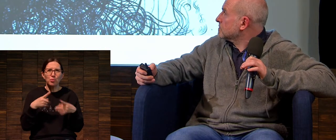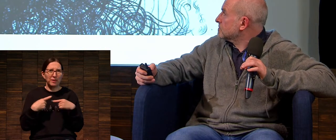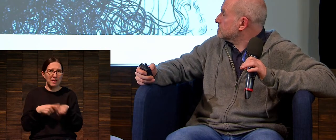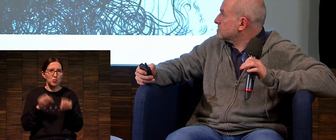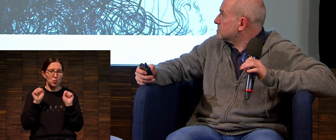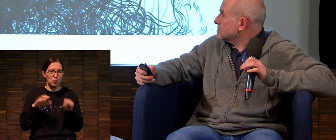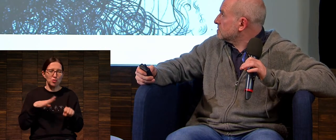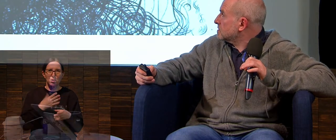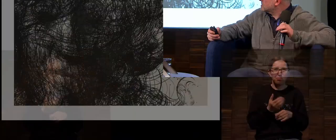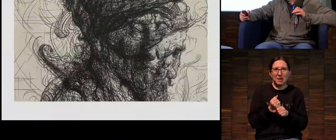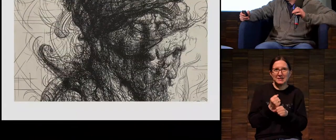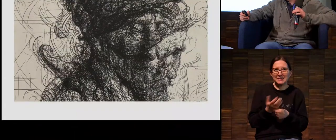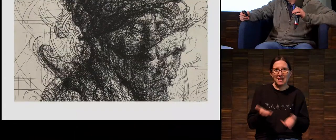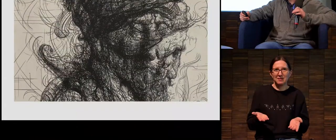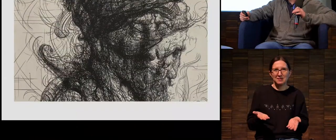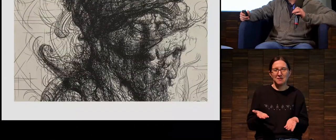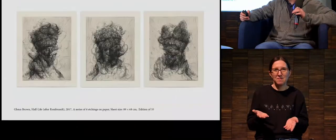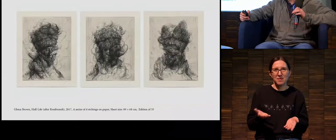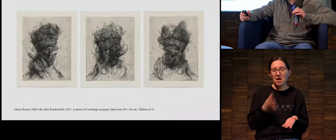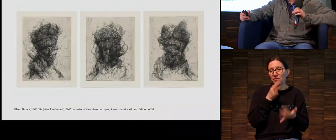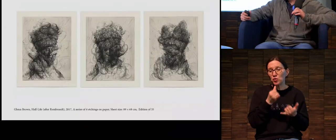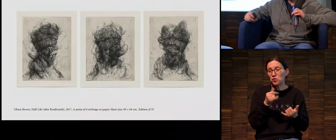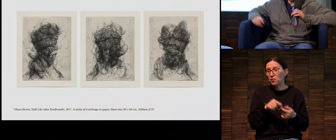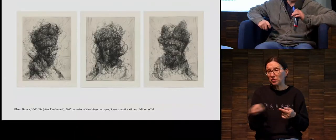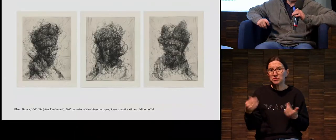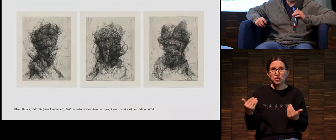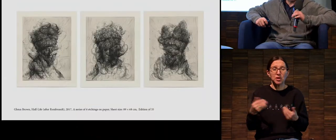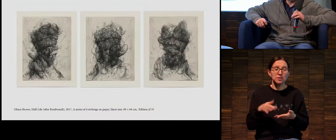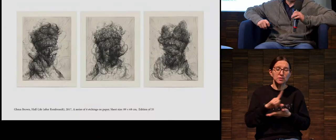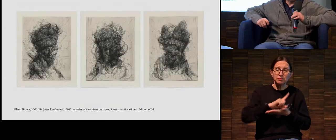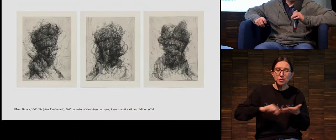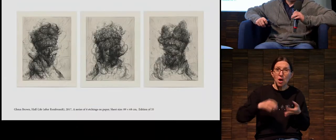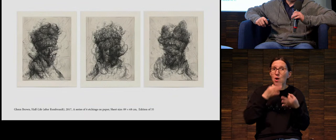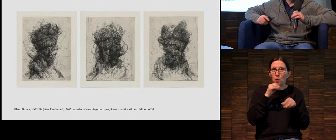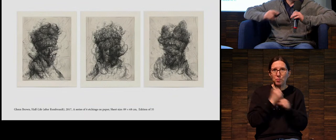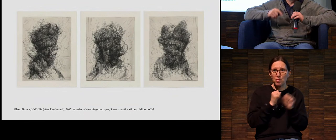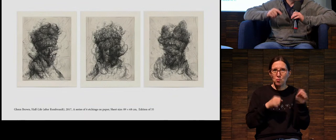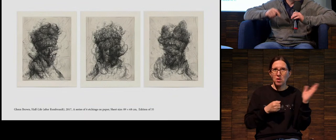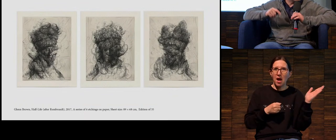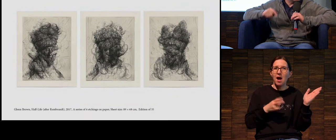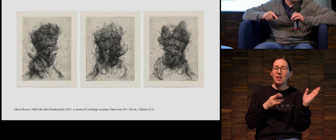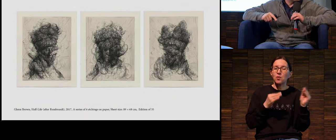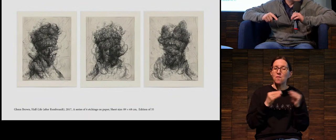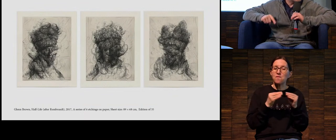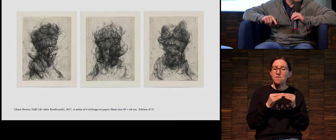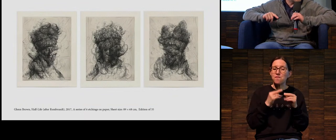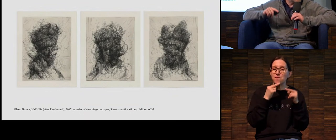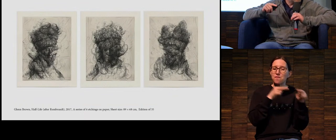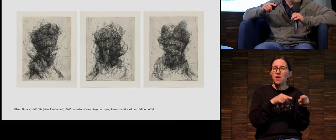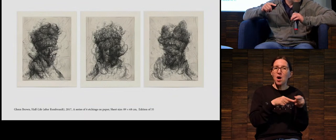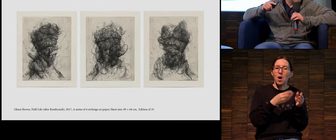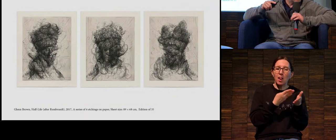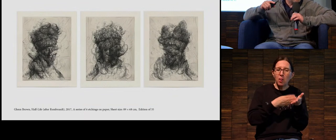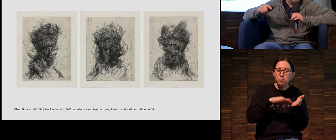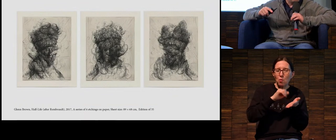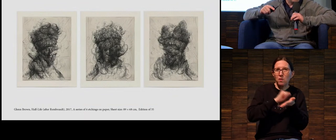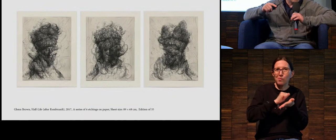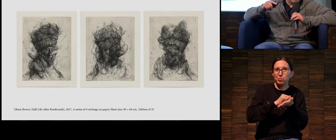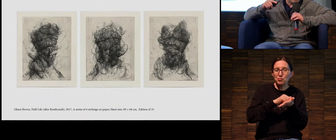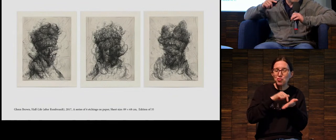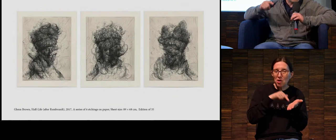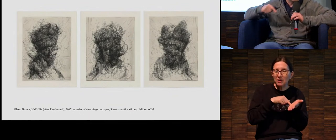техникой можно на современном этапе воспроизвести вот это. Но обращение к глубокой печати для него было